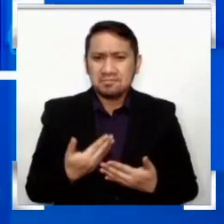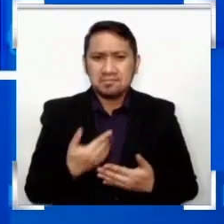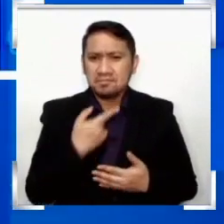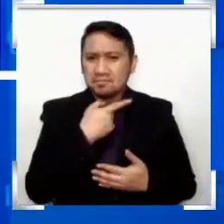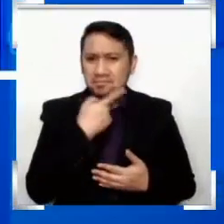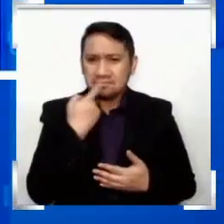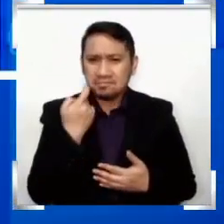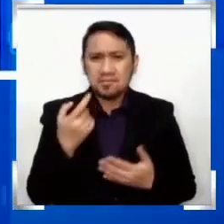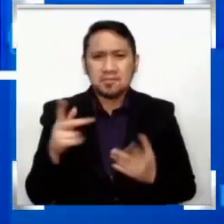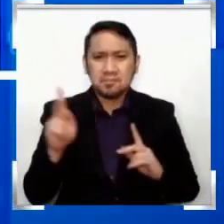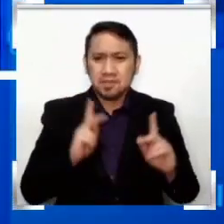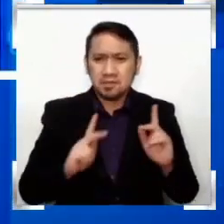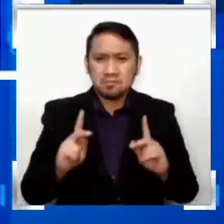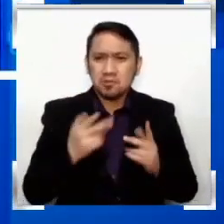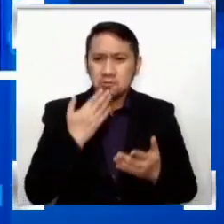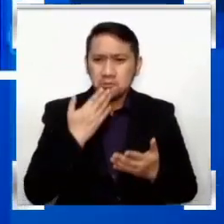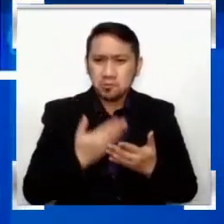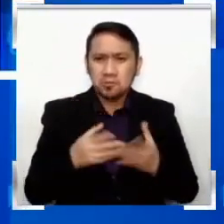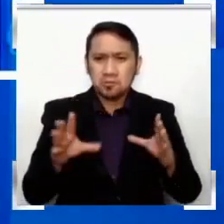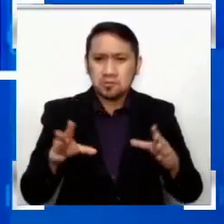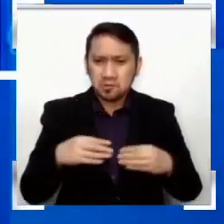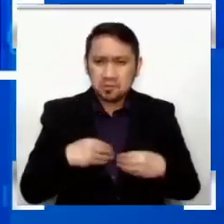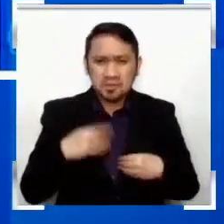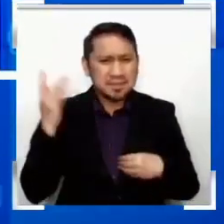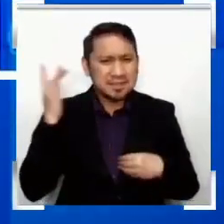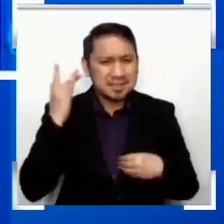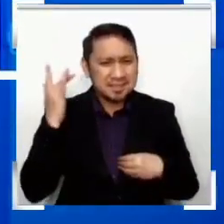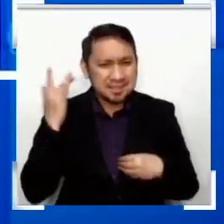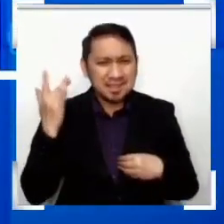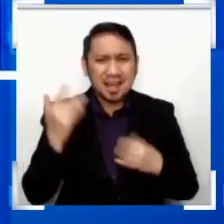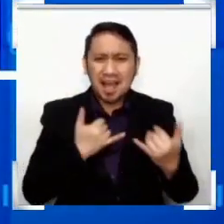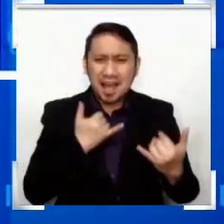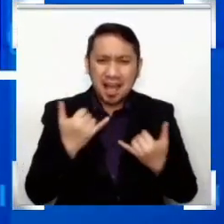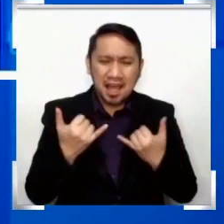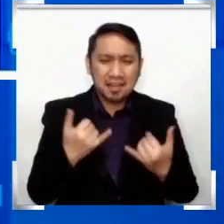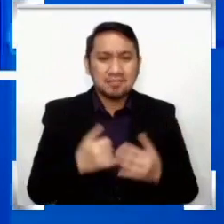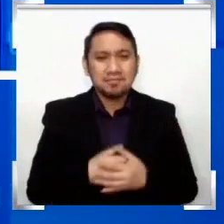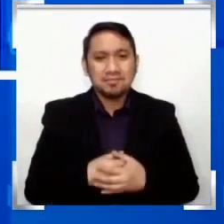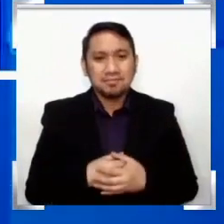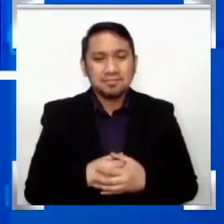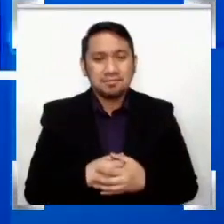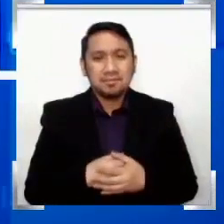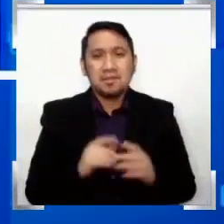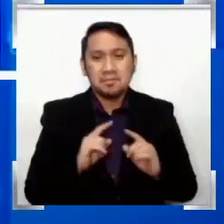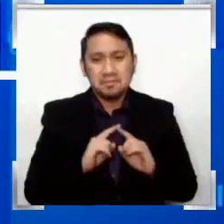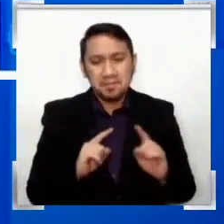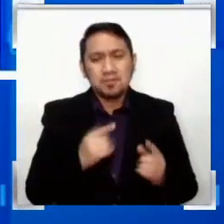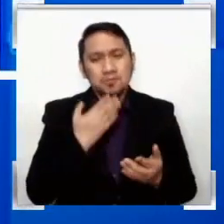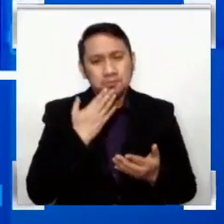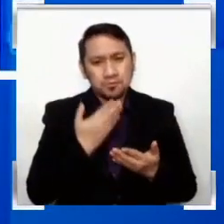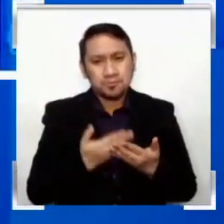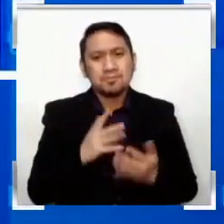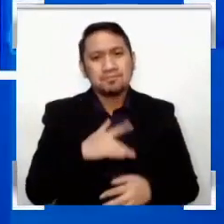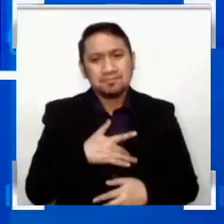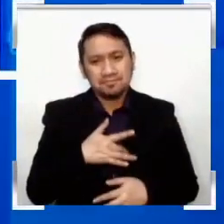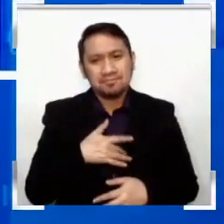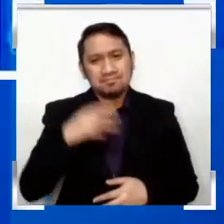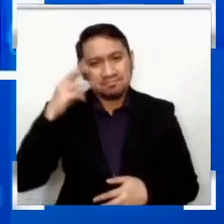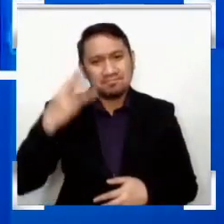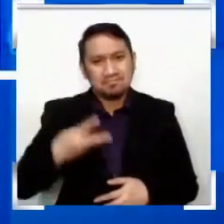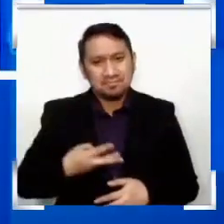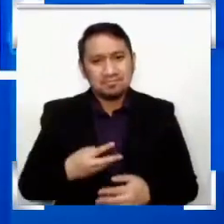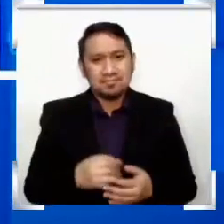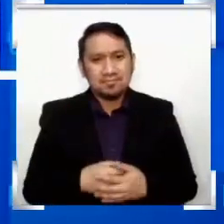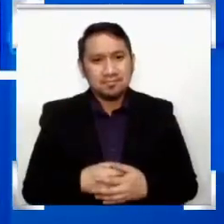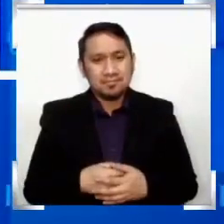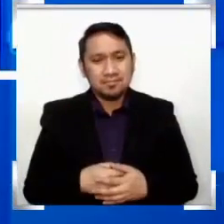ng tao. Napakaingay, nakabingingay. Pero ang sarap sa feeling na ganun yung welcome nila sa amin. Worth it na makita yung